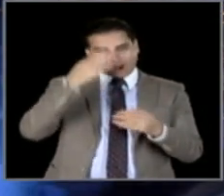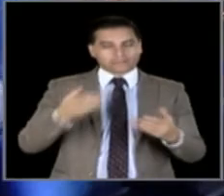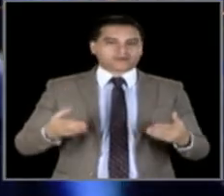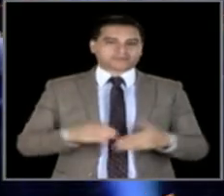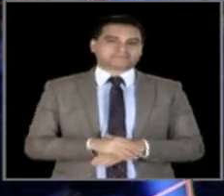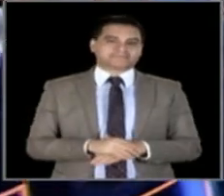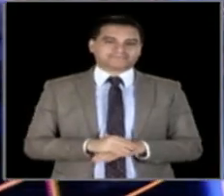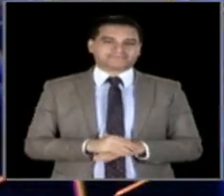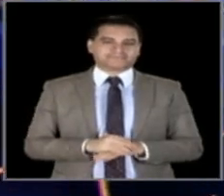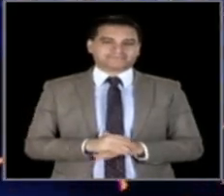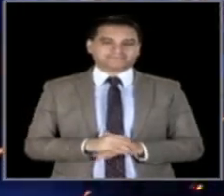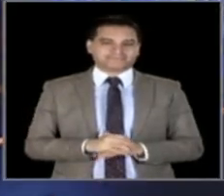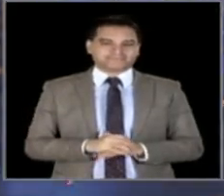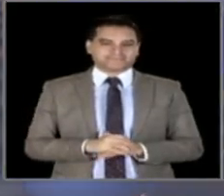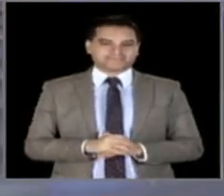والعباقرة.